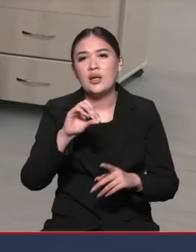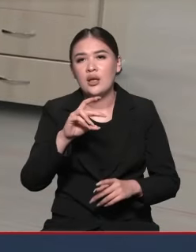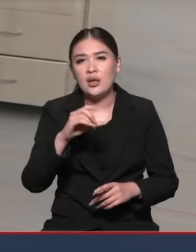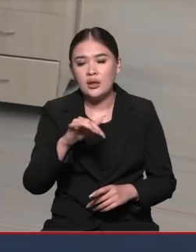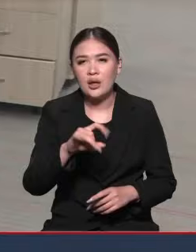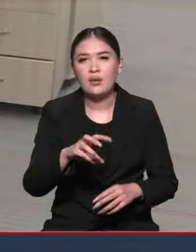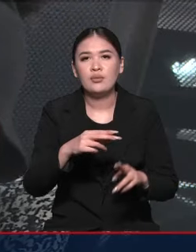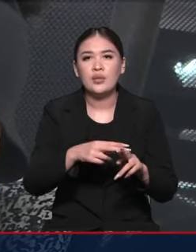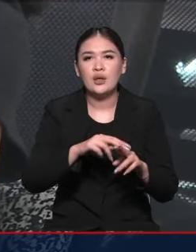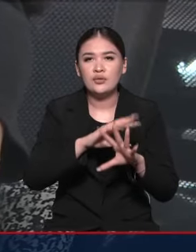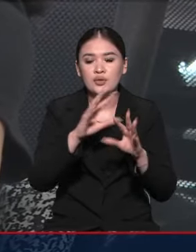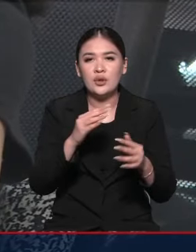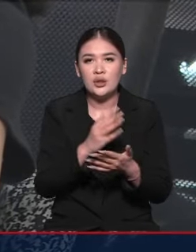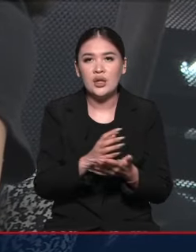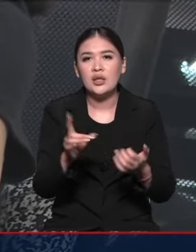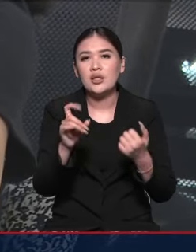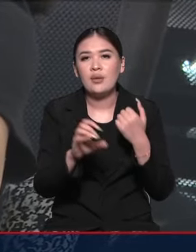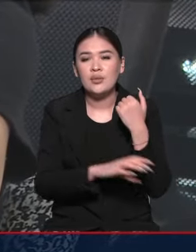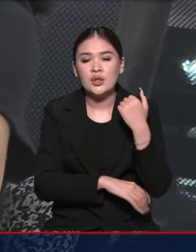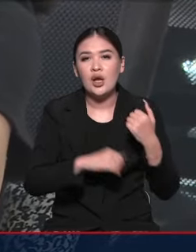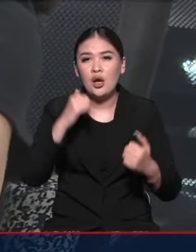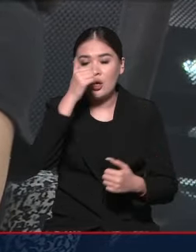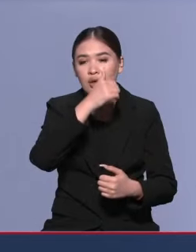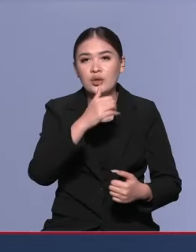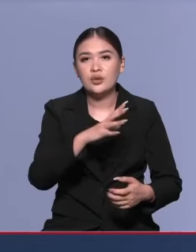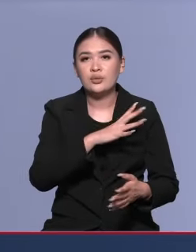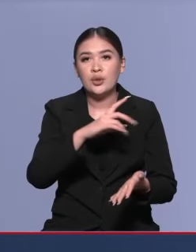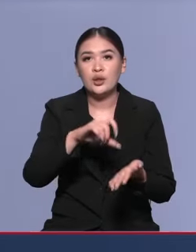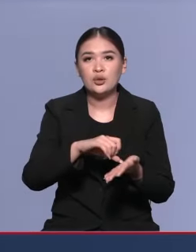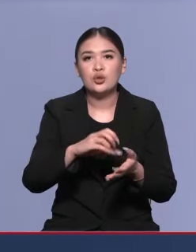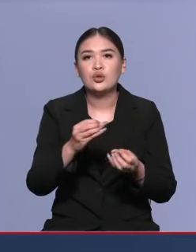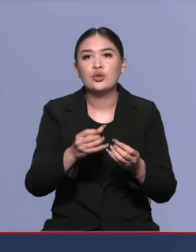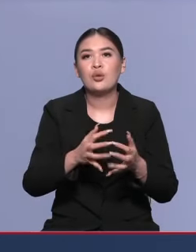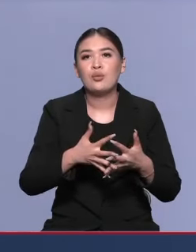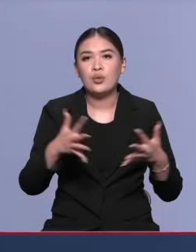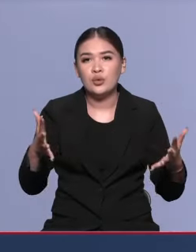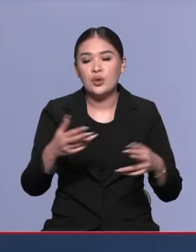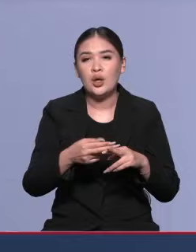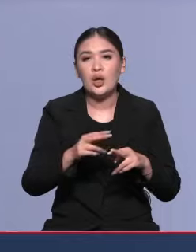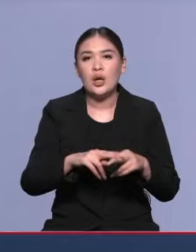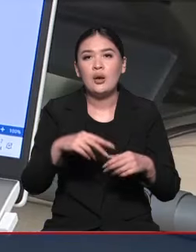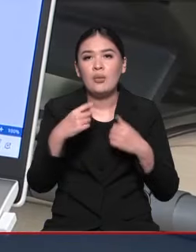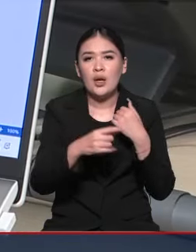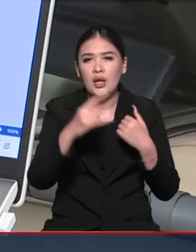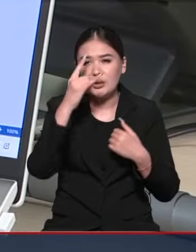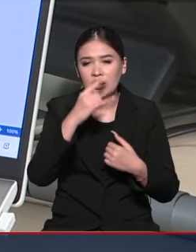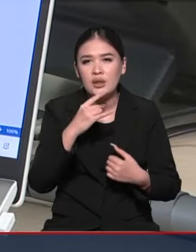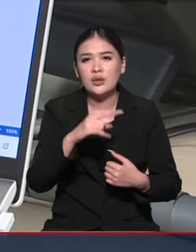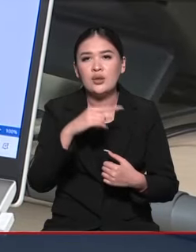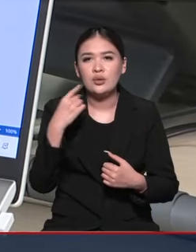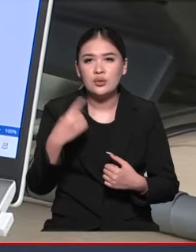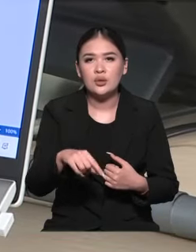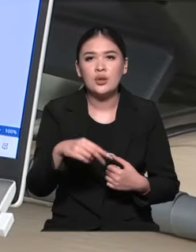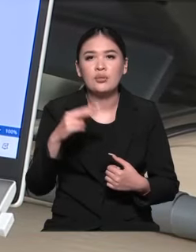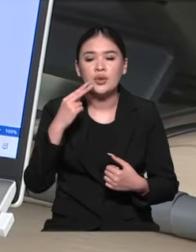внешние корреспонденты. Кстати, последних за годы существования становится только больше. Материалы пишутся на казахском, русском, английском, китайском